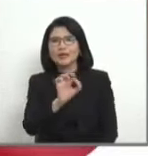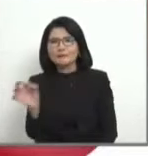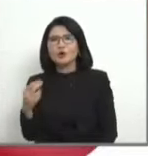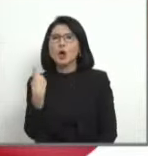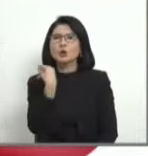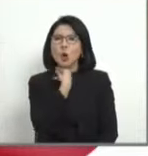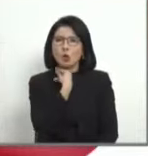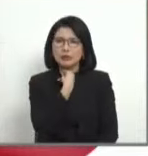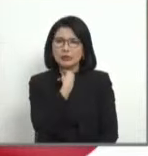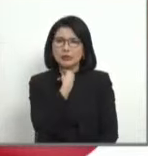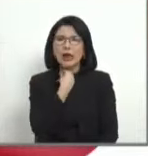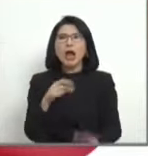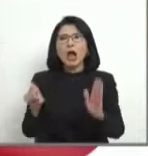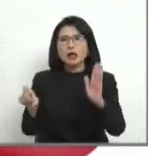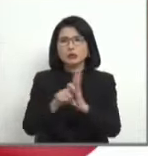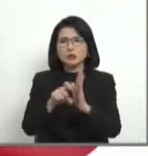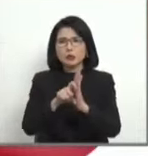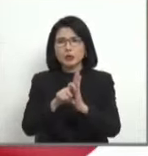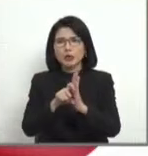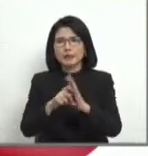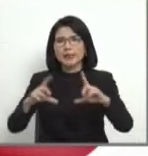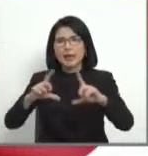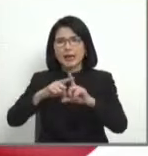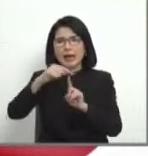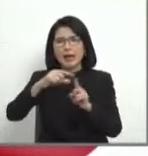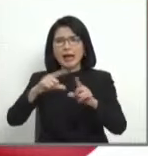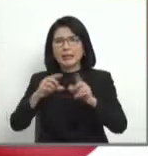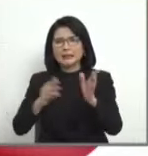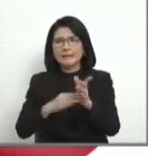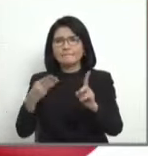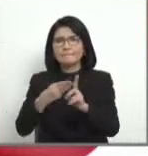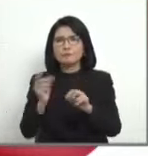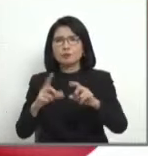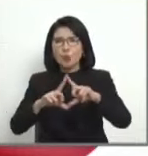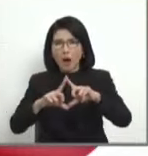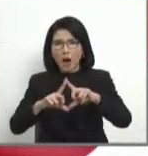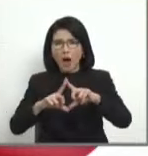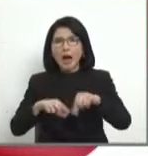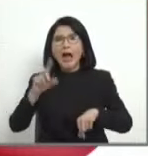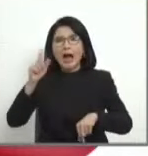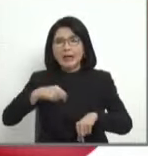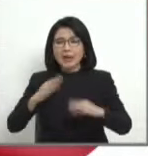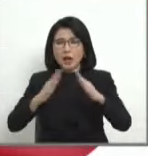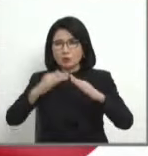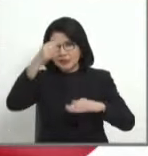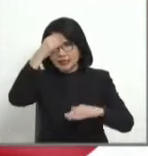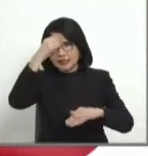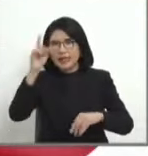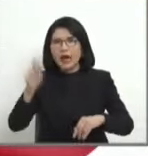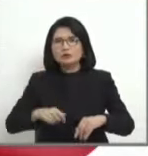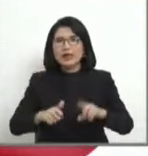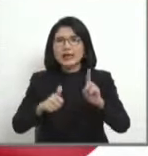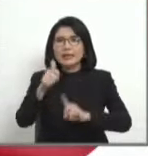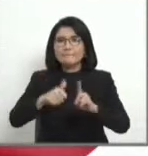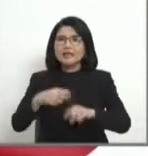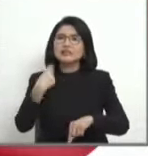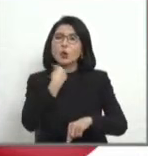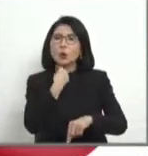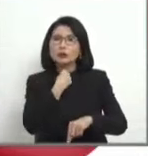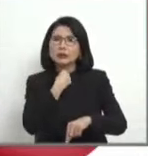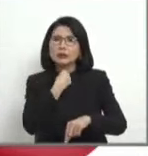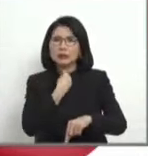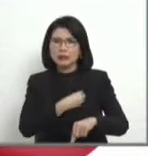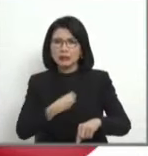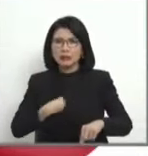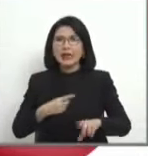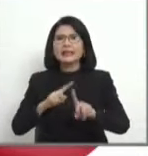contoh, di Atambua ada satu rumah sakit yang seharusnya ada 16 dokter, dokternya hanya